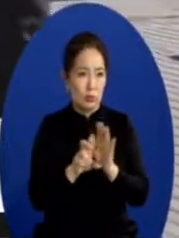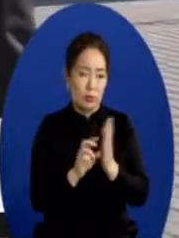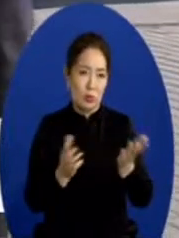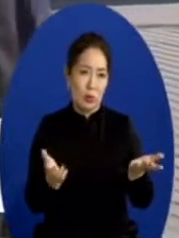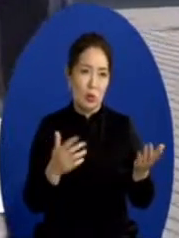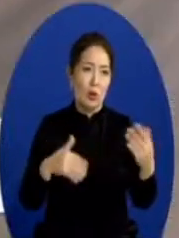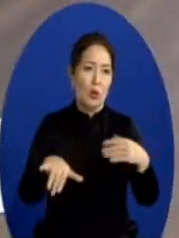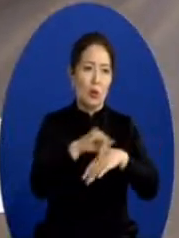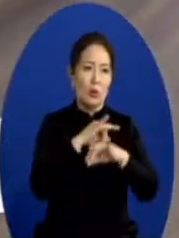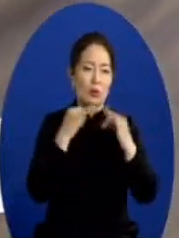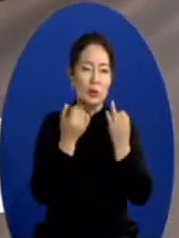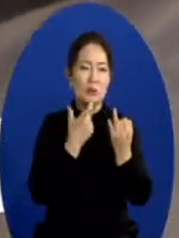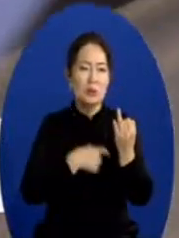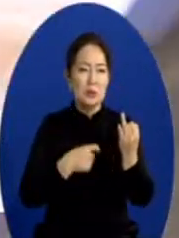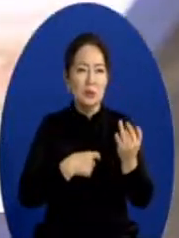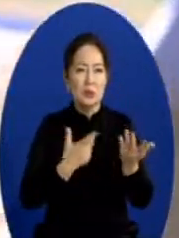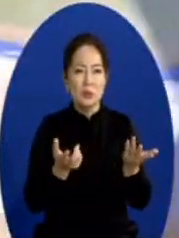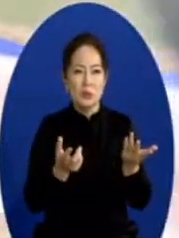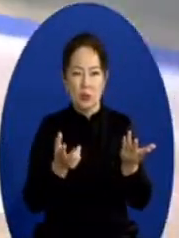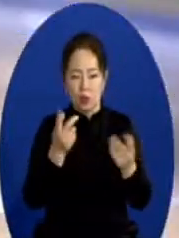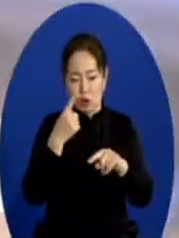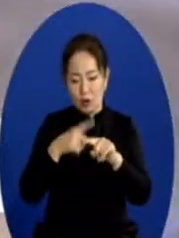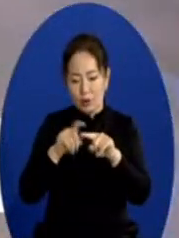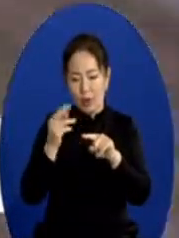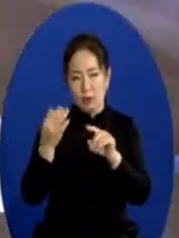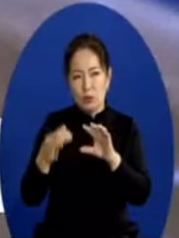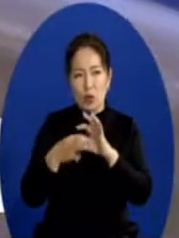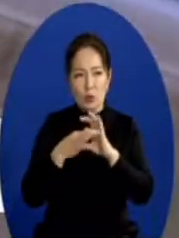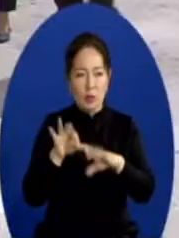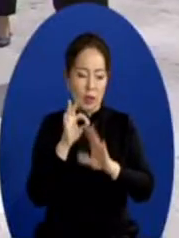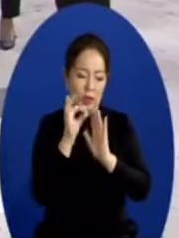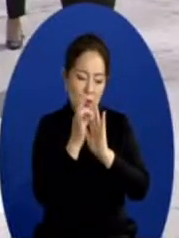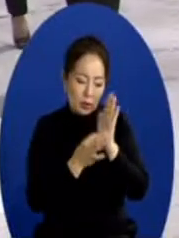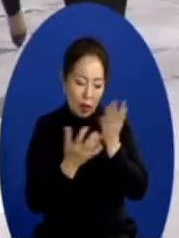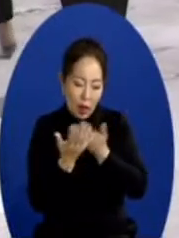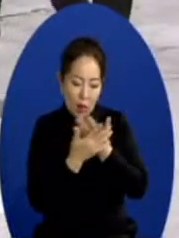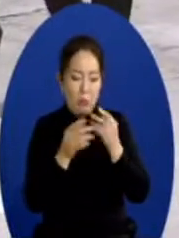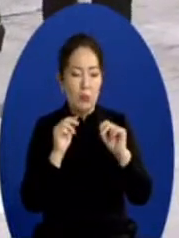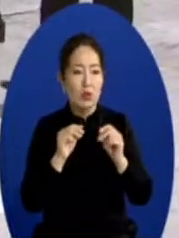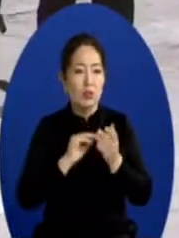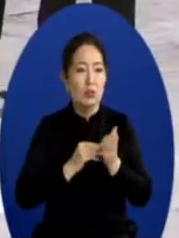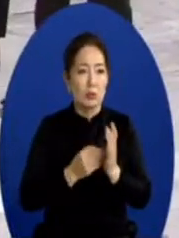байгаа. Улсын хурлын гишүүд ойрын үед хөдөө аж ахуй экспортын чиглэлээр хилцүүлэг өргнүүлэхээр